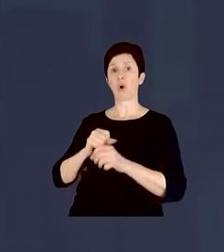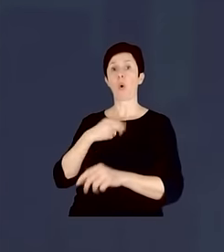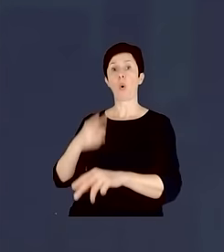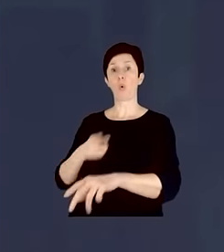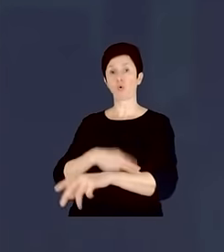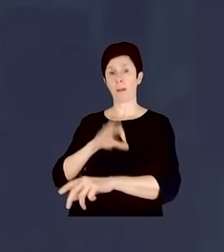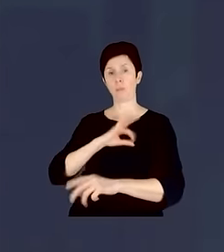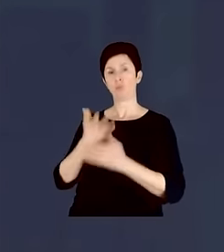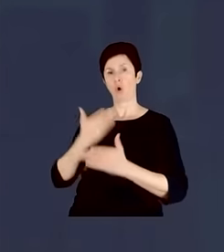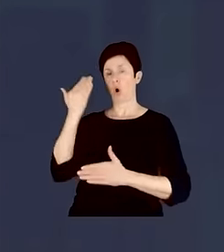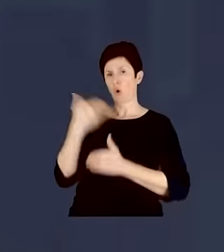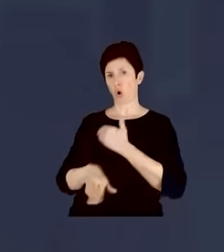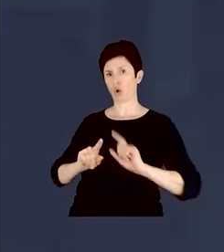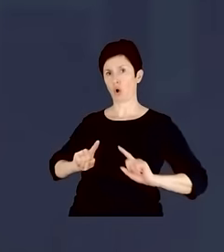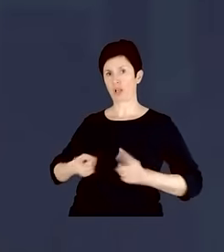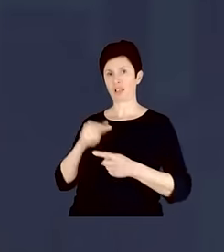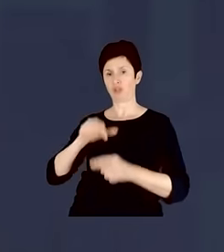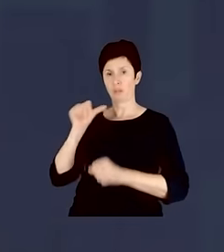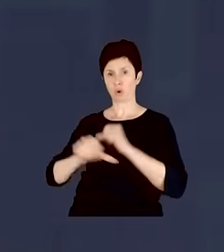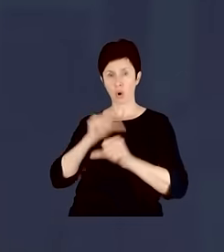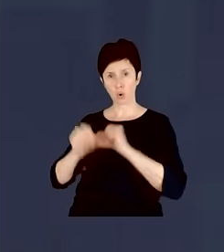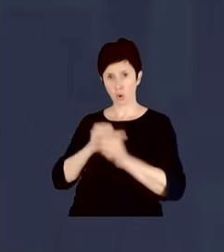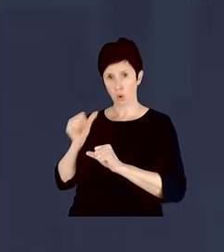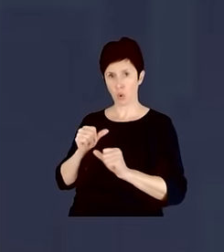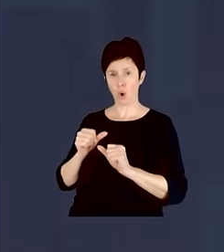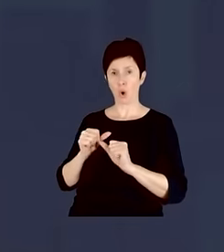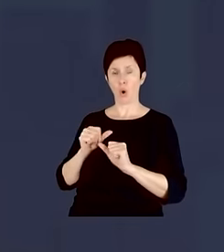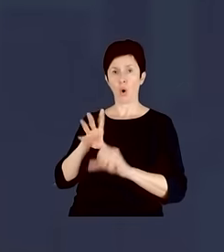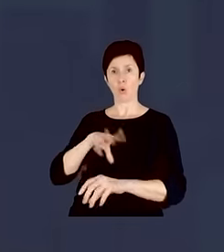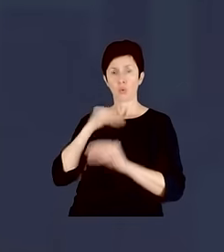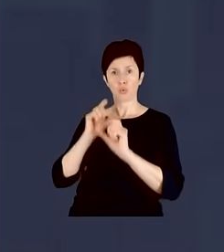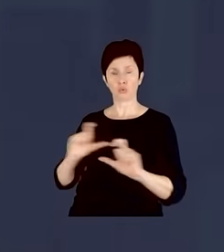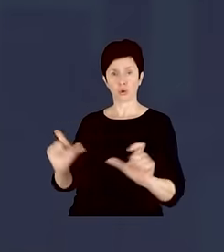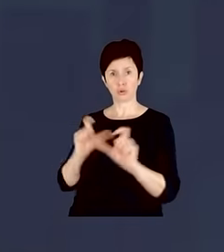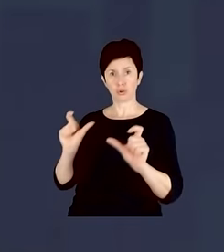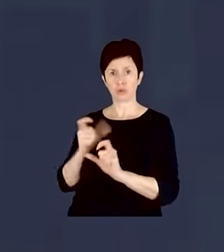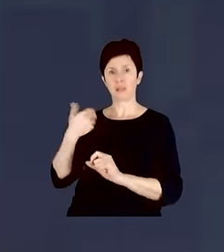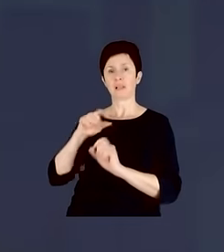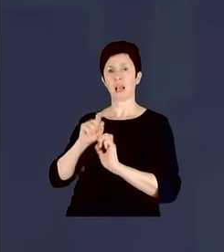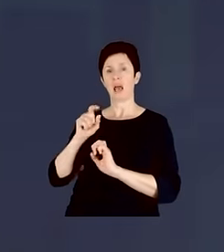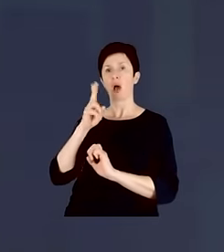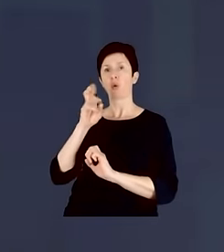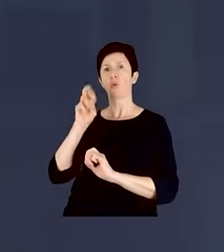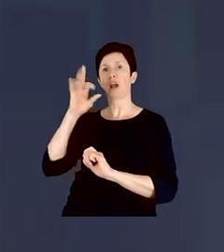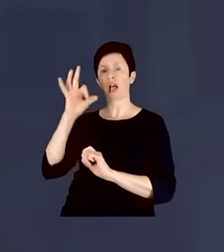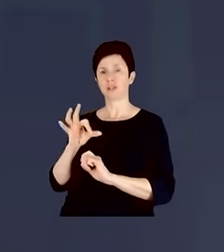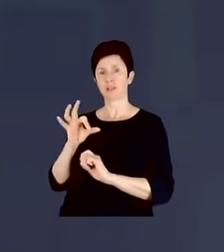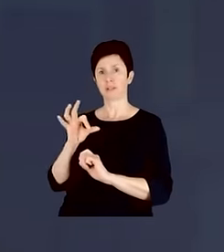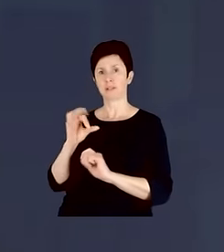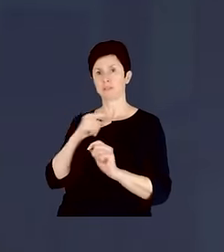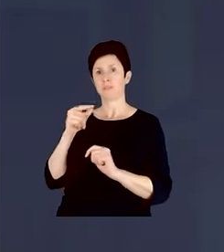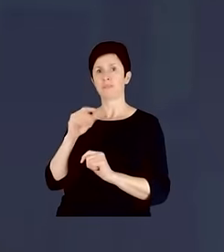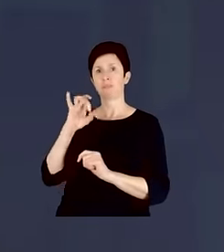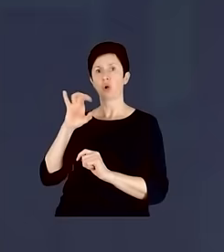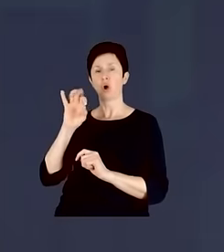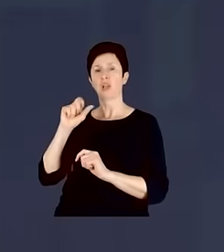zaprzestał organizacji w tym roku uroczystości dedykowanych majorowi Józefowi Kurasiowi Ogniowi, czyli przywódcy